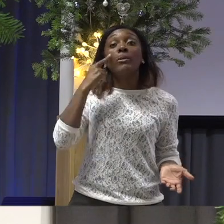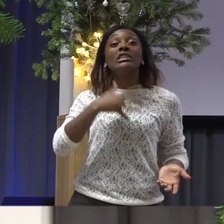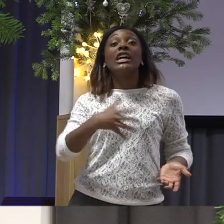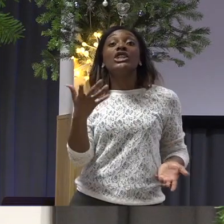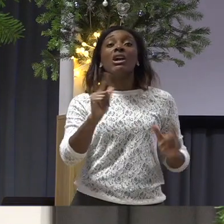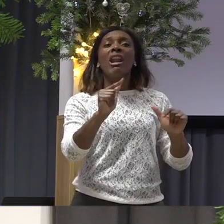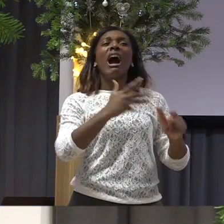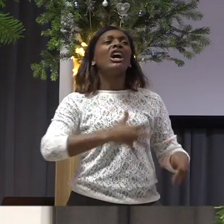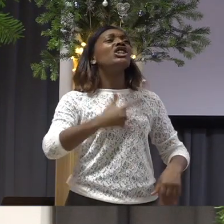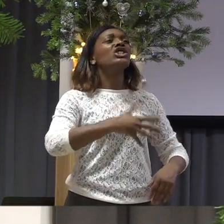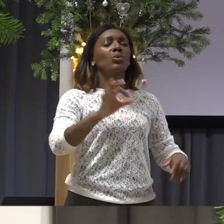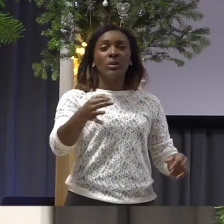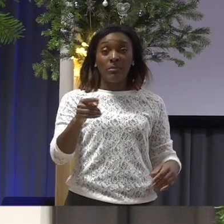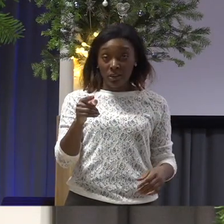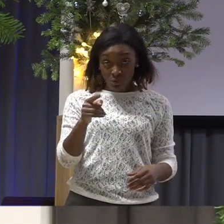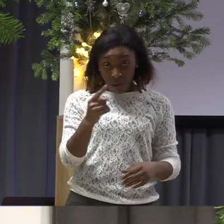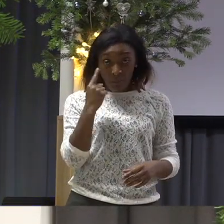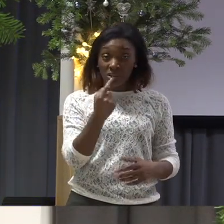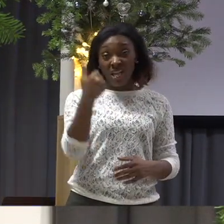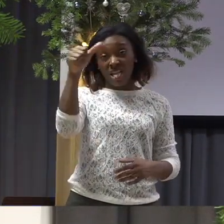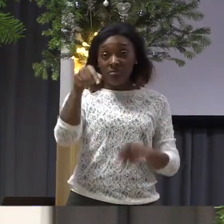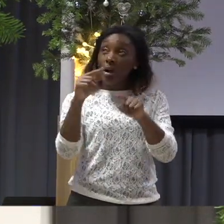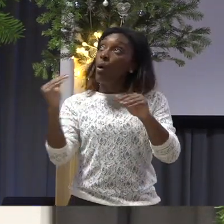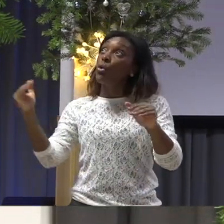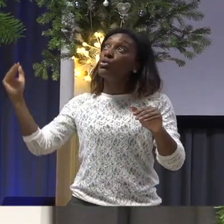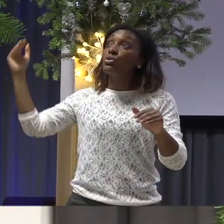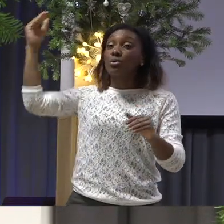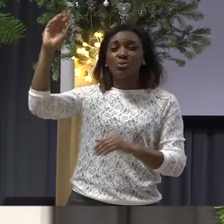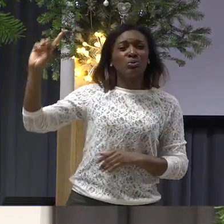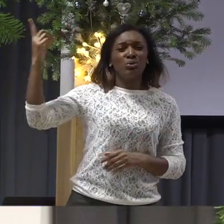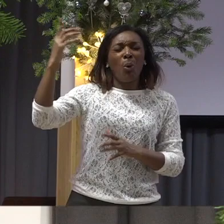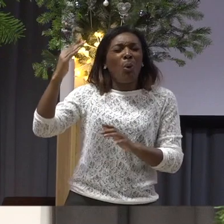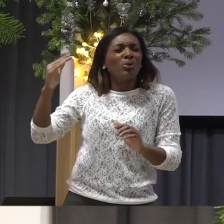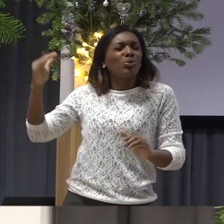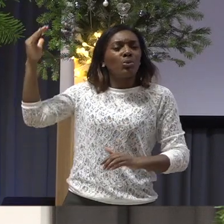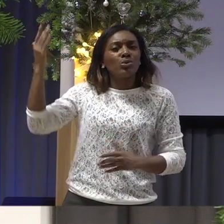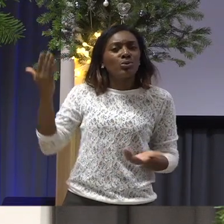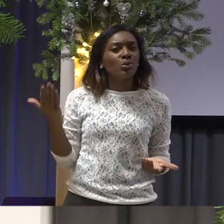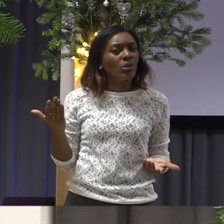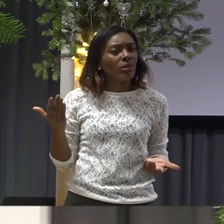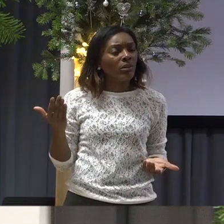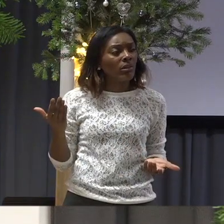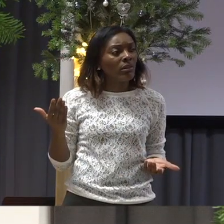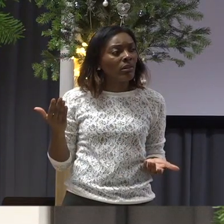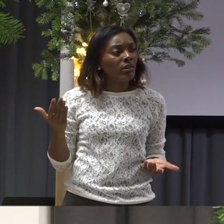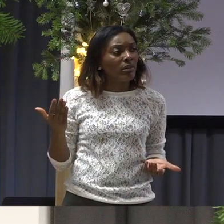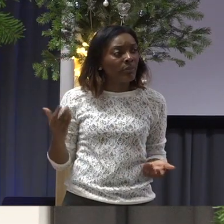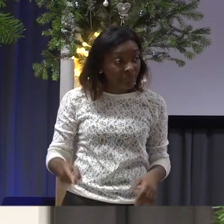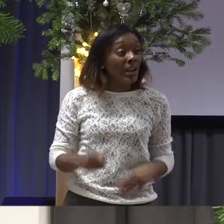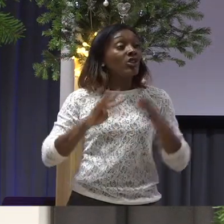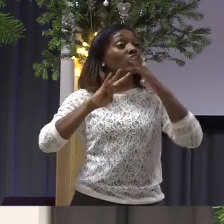y a un Seigneur au-dessus. Il lui dit, les vases de sa maison ont été apportés devant